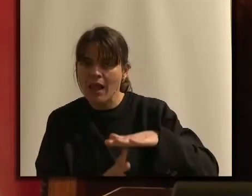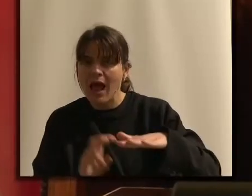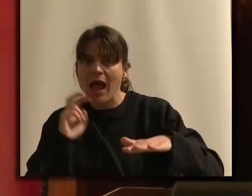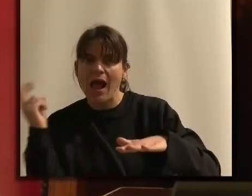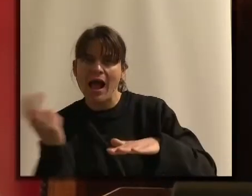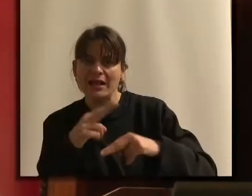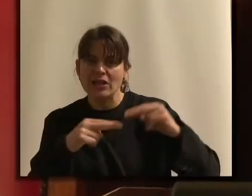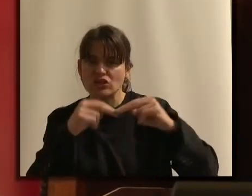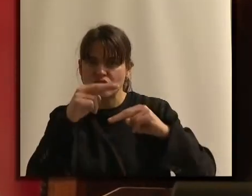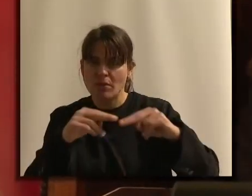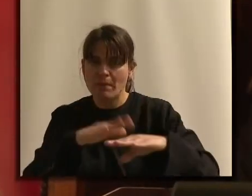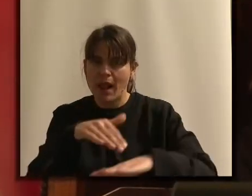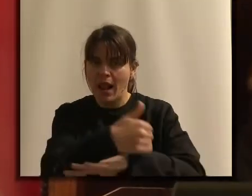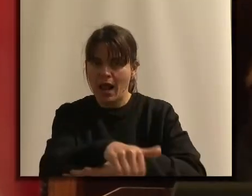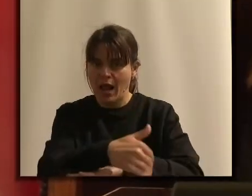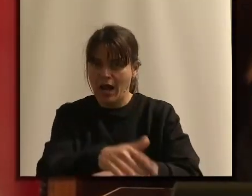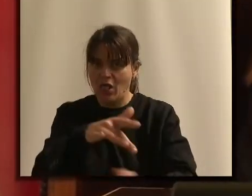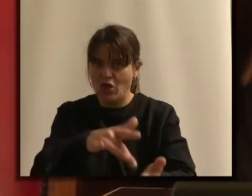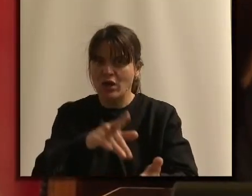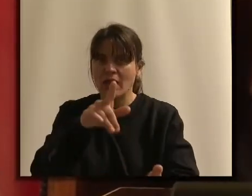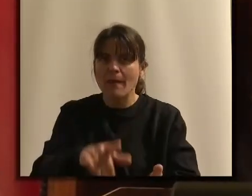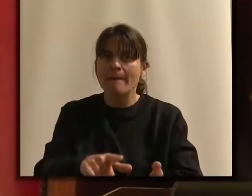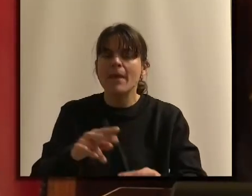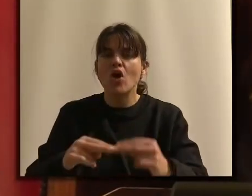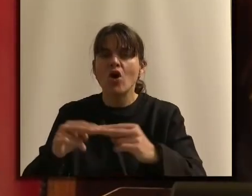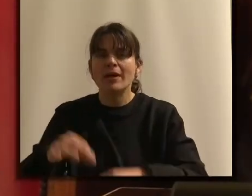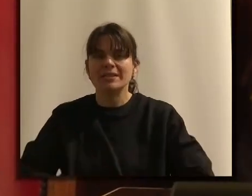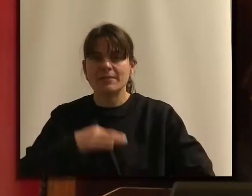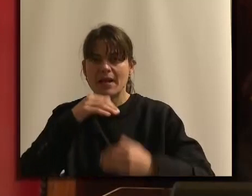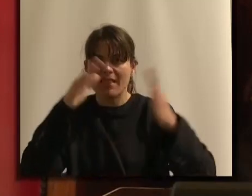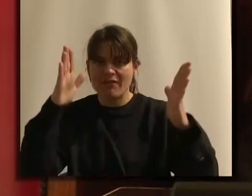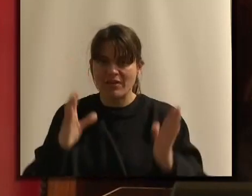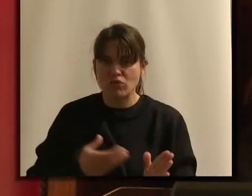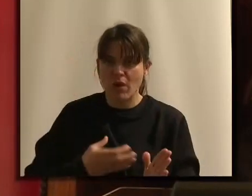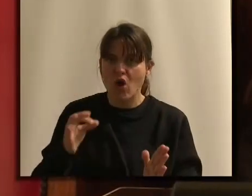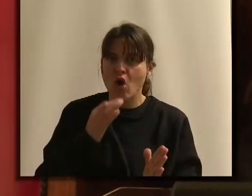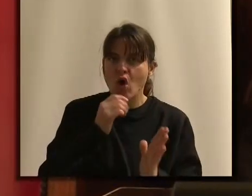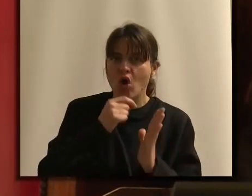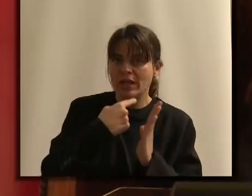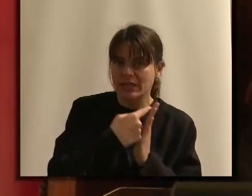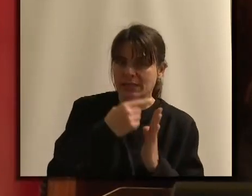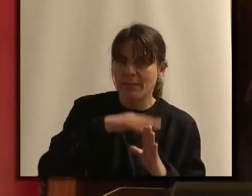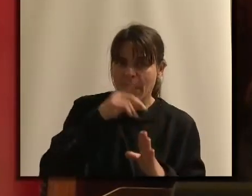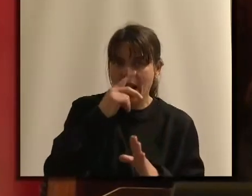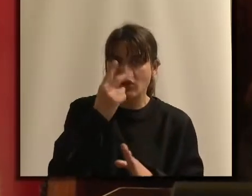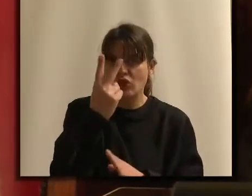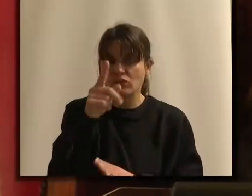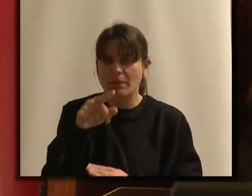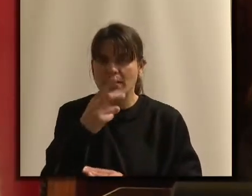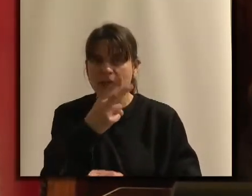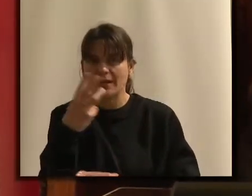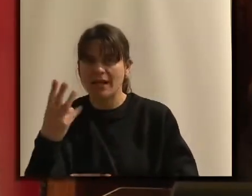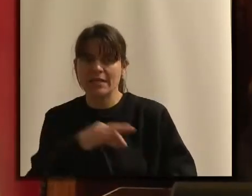municipal que realitzen la via pública. També l'obra civil dels edificis municipals o adscrits a un servei públic per l'any 2023. Senyor